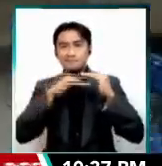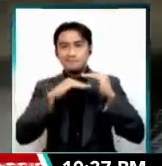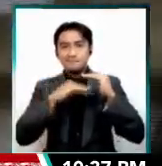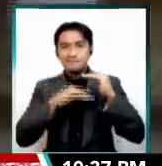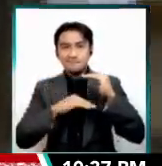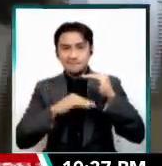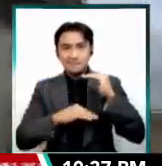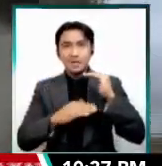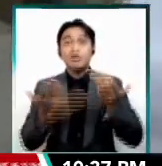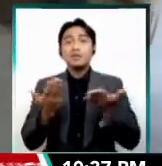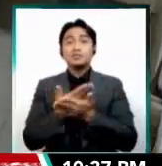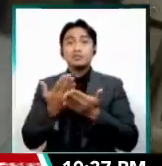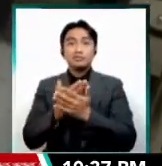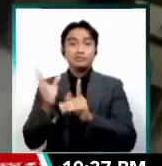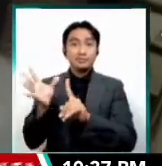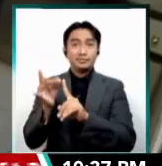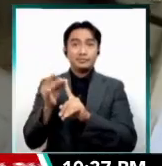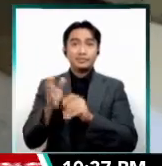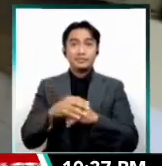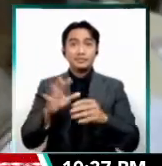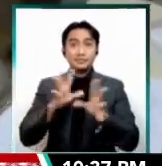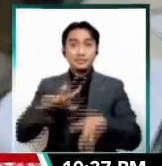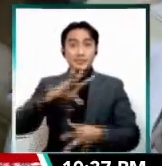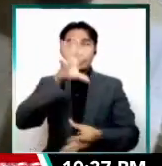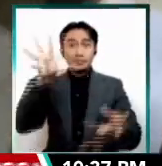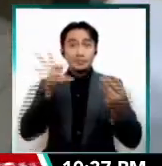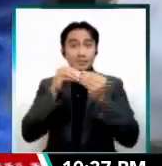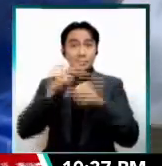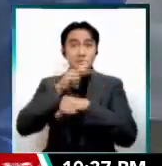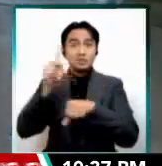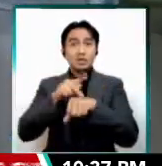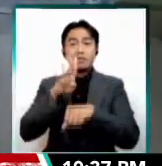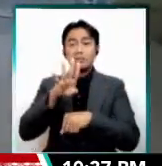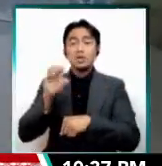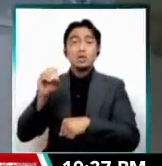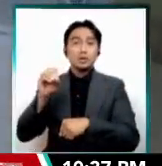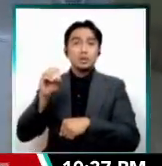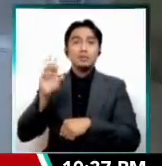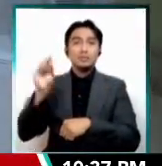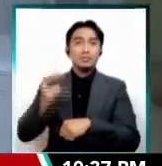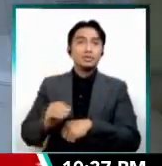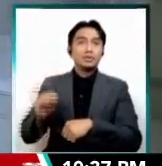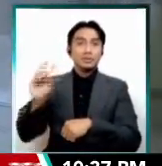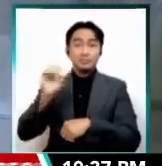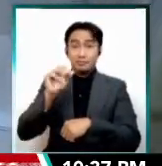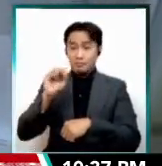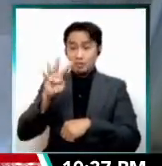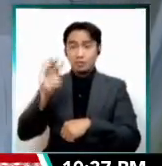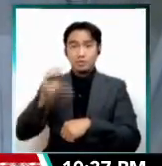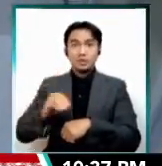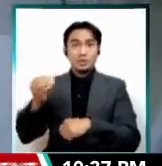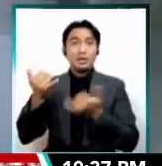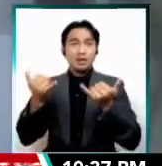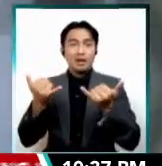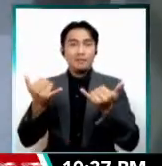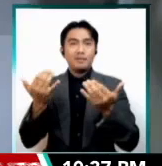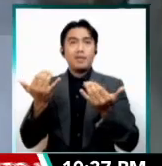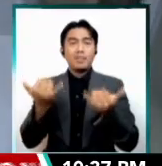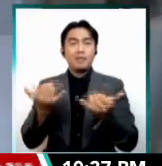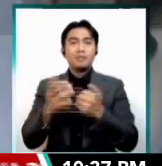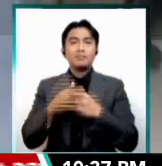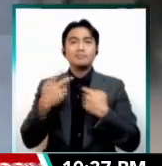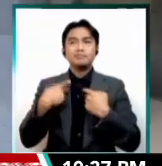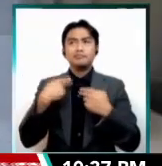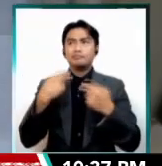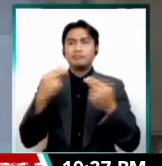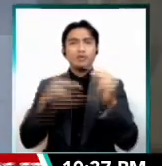buong Pilipinas, 14% lang daw ang ibinaba ng new cases nitong nakaraang linggo, mas mababa kaysa sa